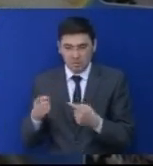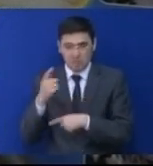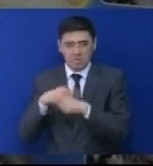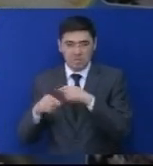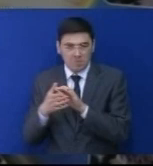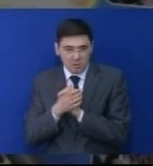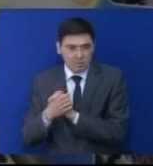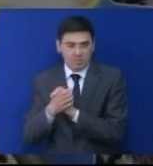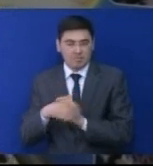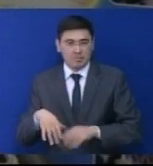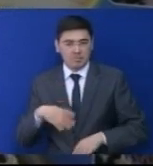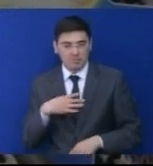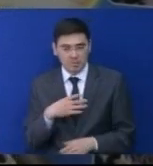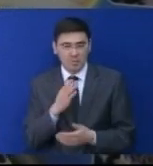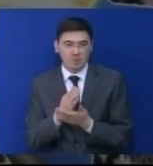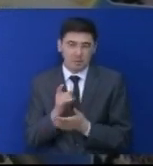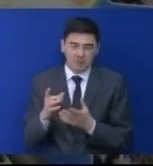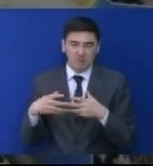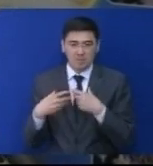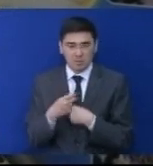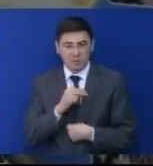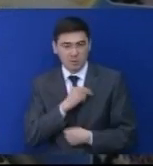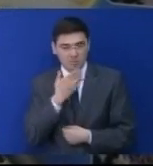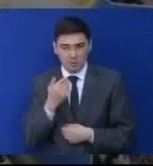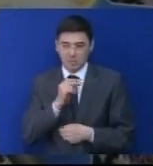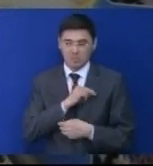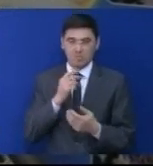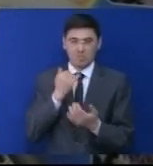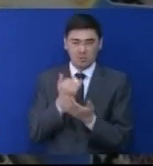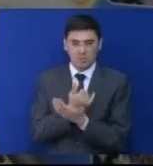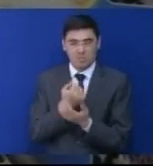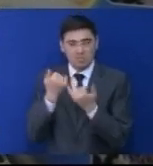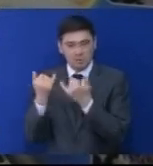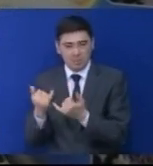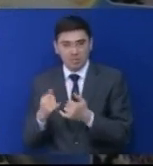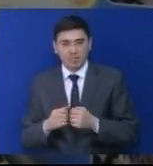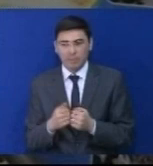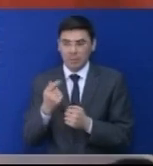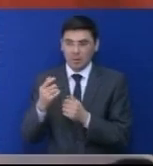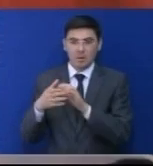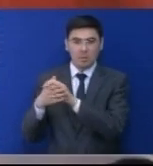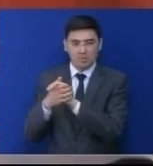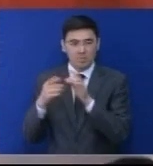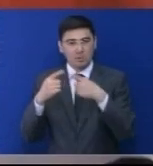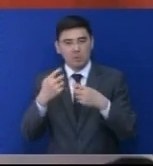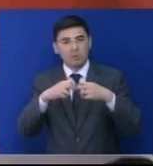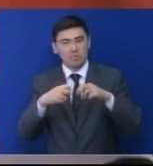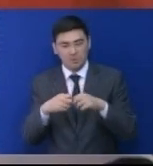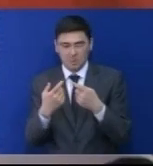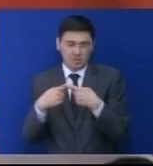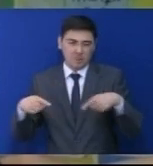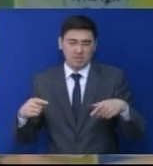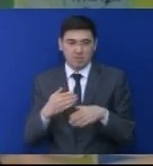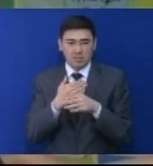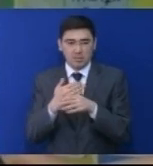байланысты жүгінген бір қатар отбасылармен жұмыс істедік. Бірін татуластырсақ, екінші бірінің мәселесін шешуге көмектестік.